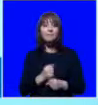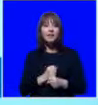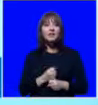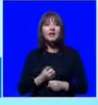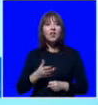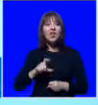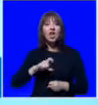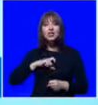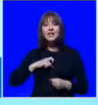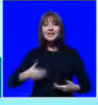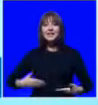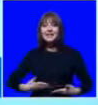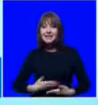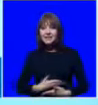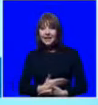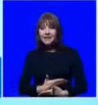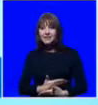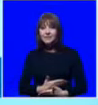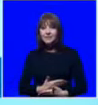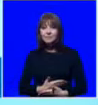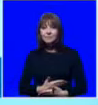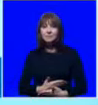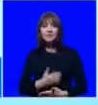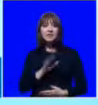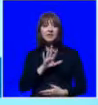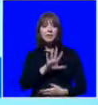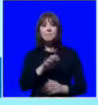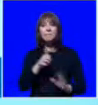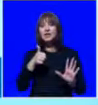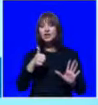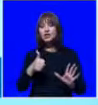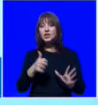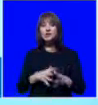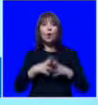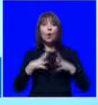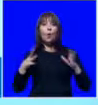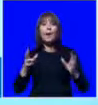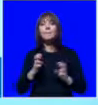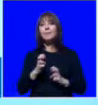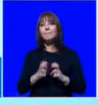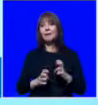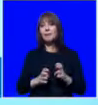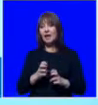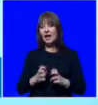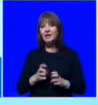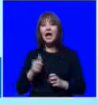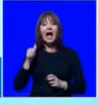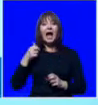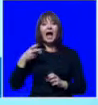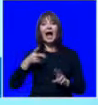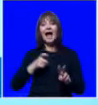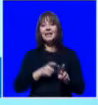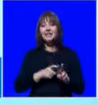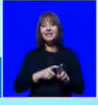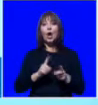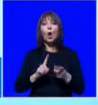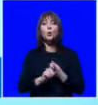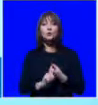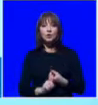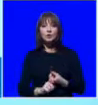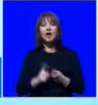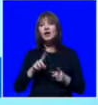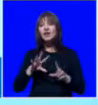интерес, който да ги избута. И тук се споменаха, те са 5-6 ключови големи предприятия. Това са АЕЦ Козлодуй, това са другите